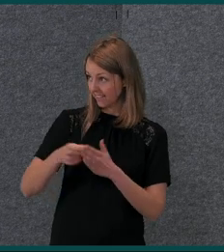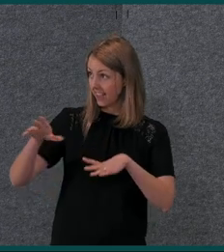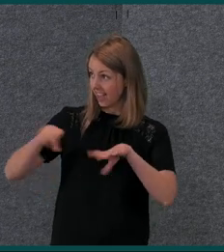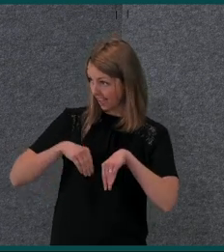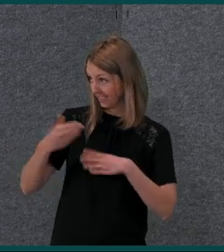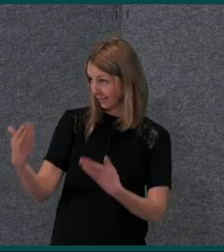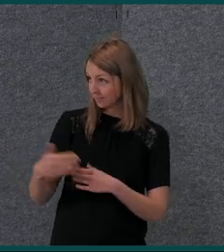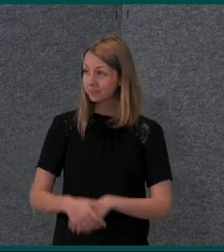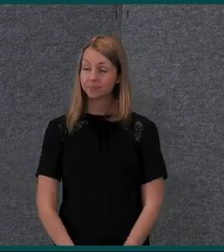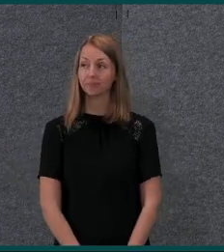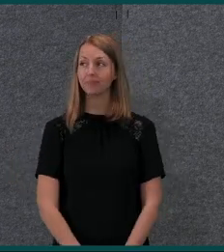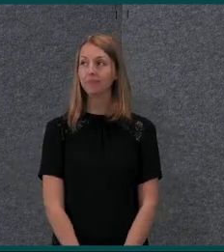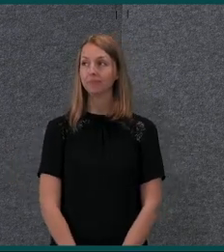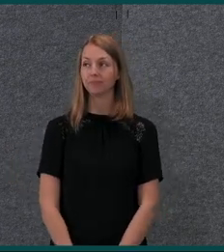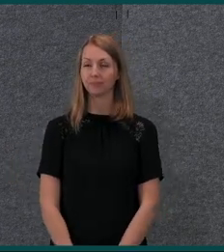Wahl an.